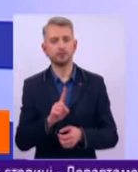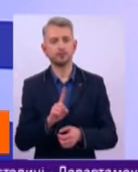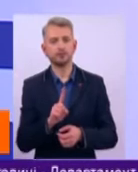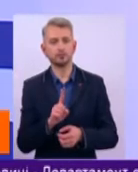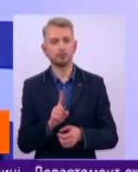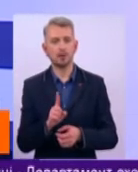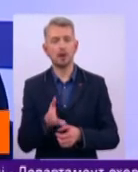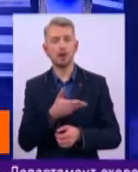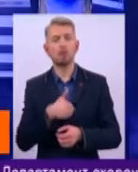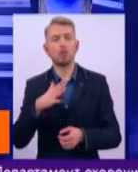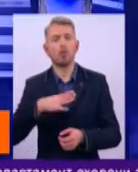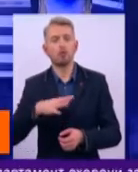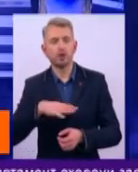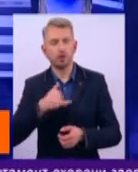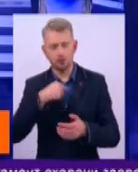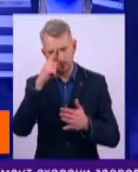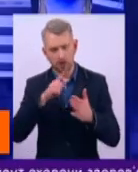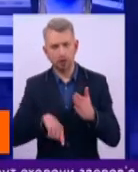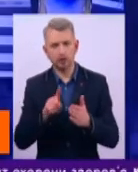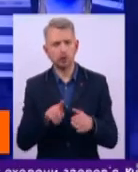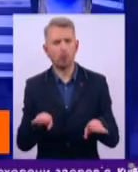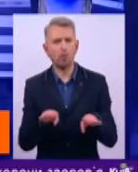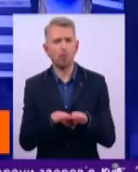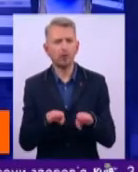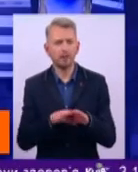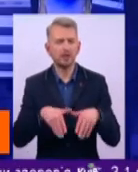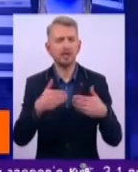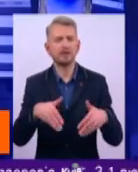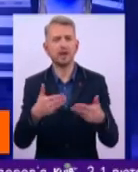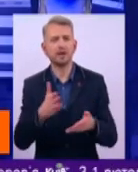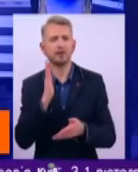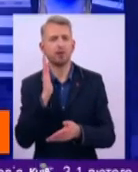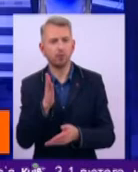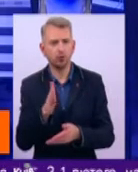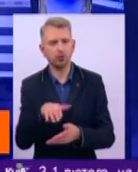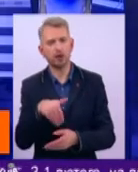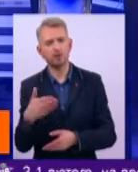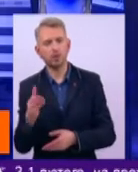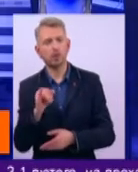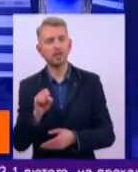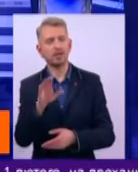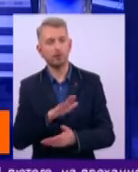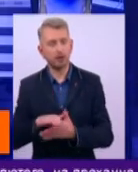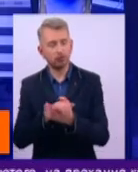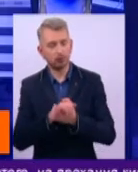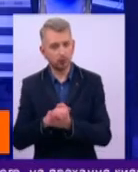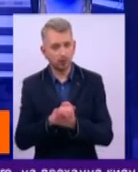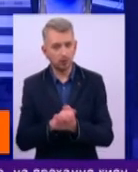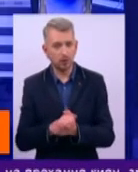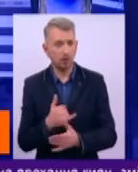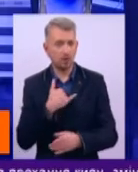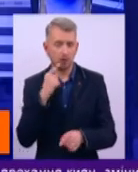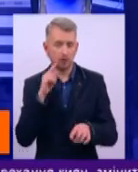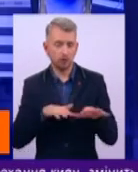ми очікуємо і переконані в тому, що подібні ініціативи будуть з боку і Європейського Союзу, в мене такого